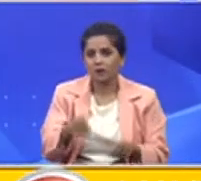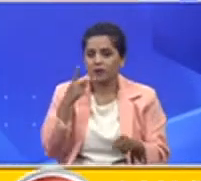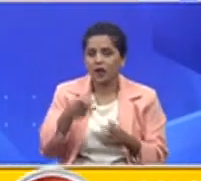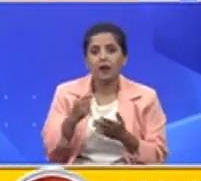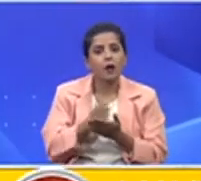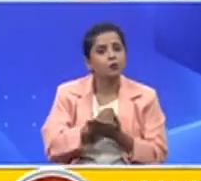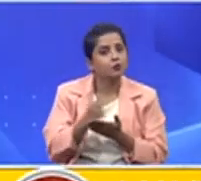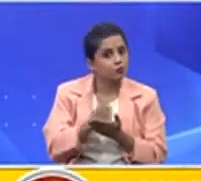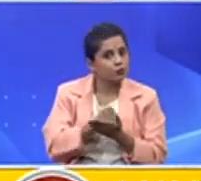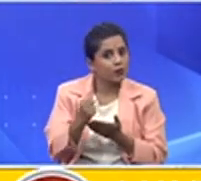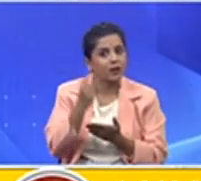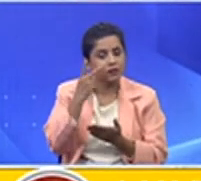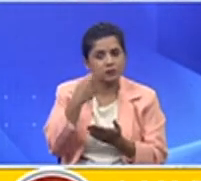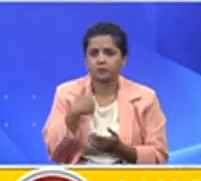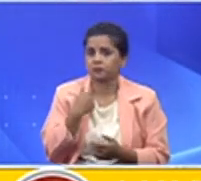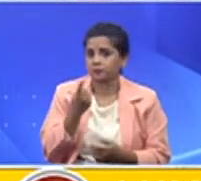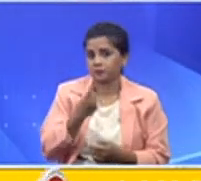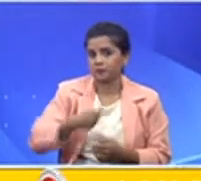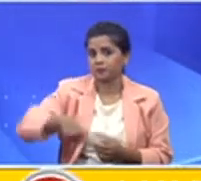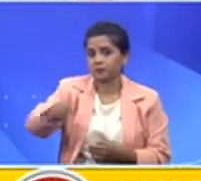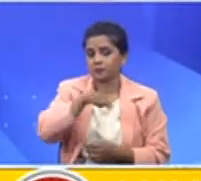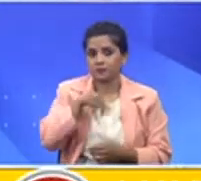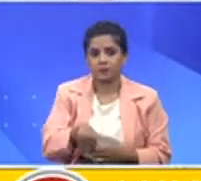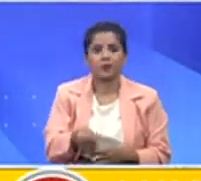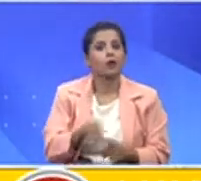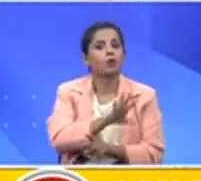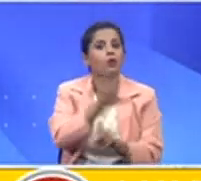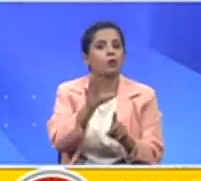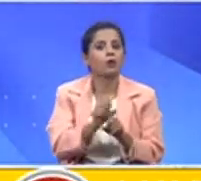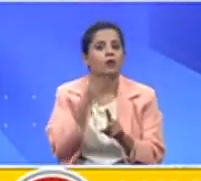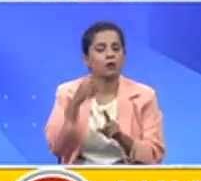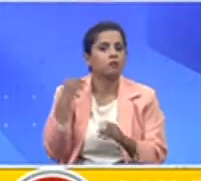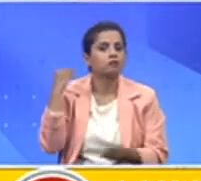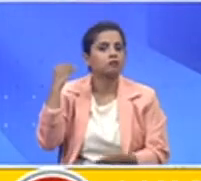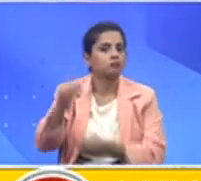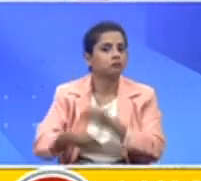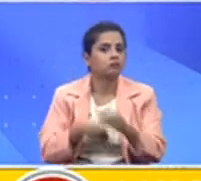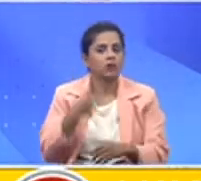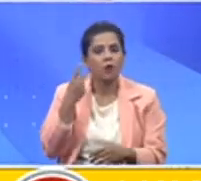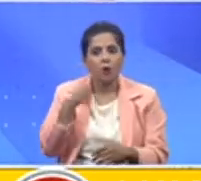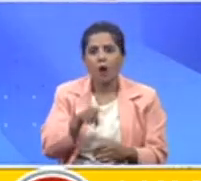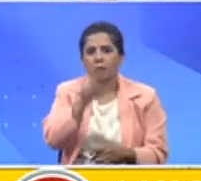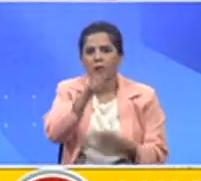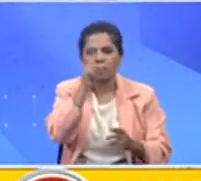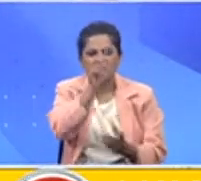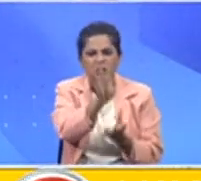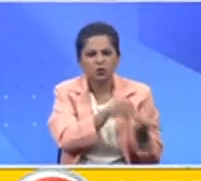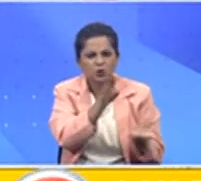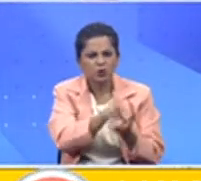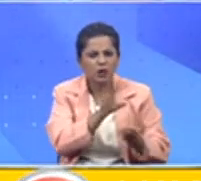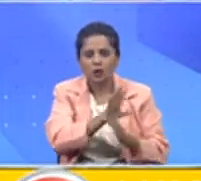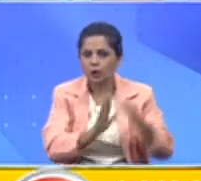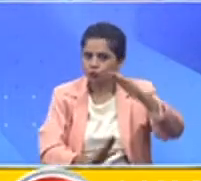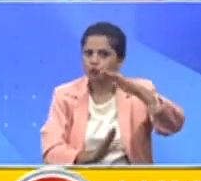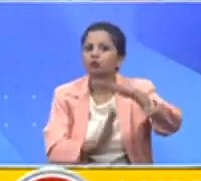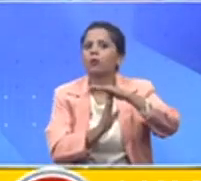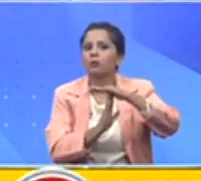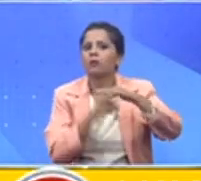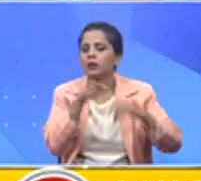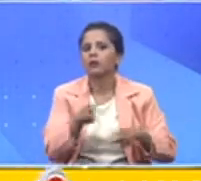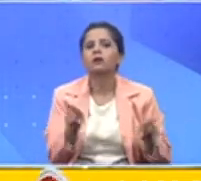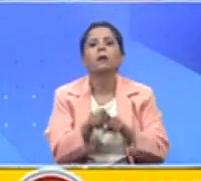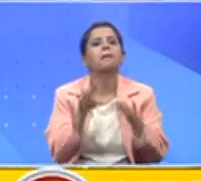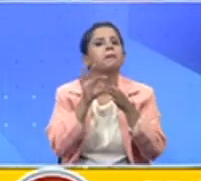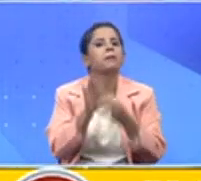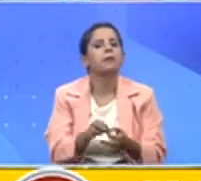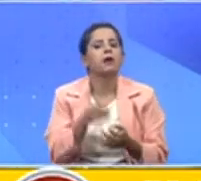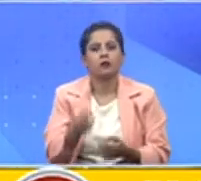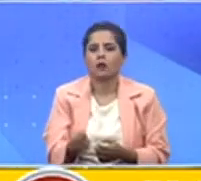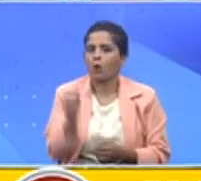प